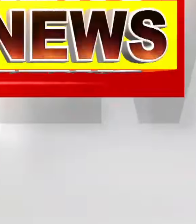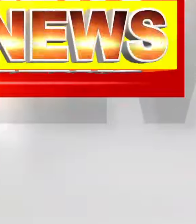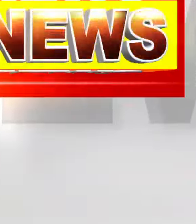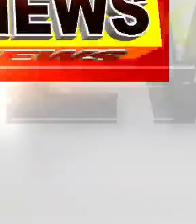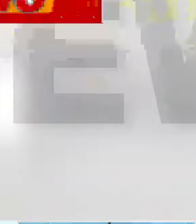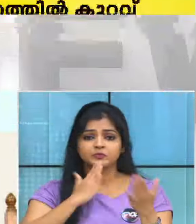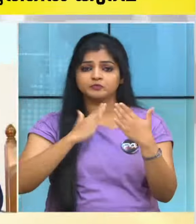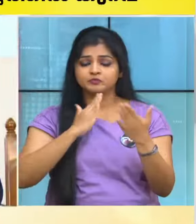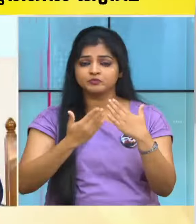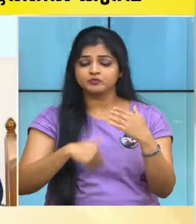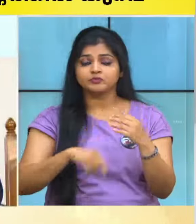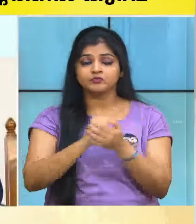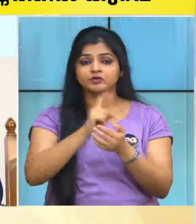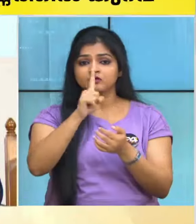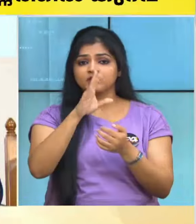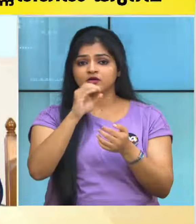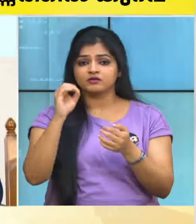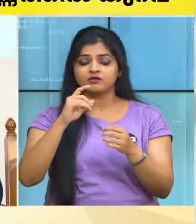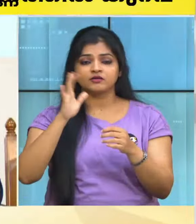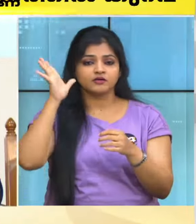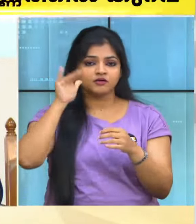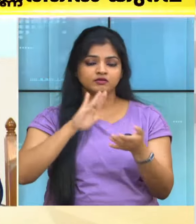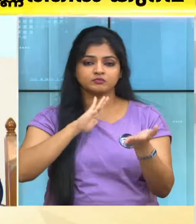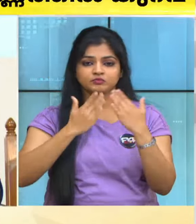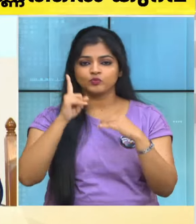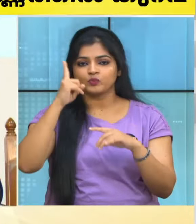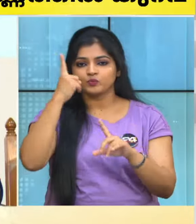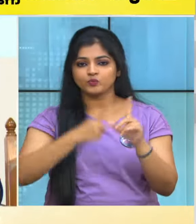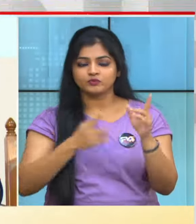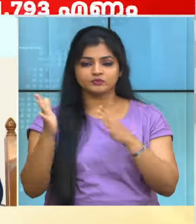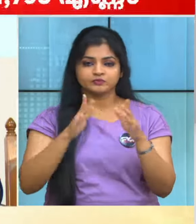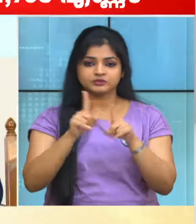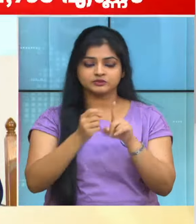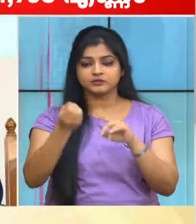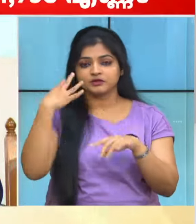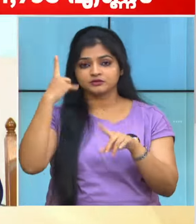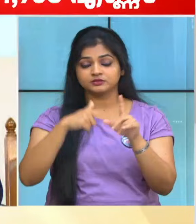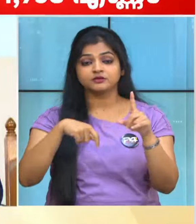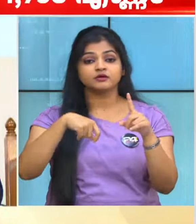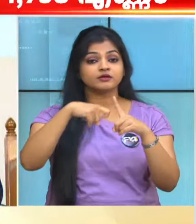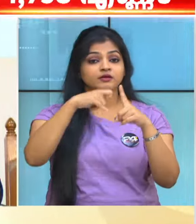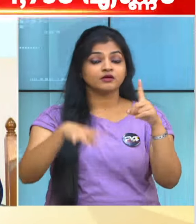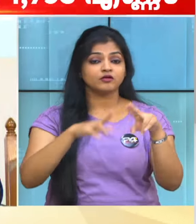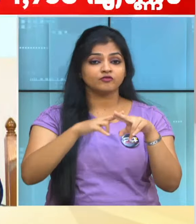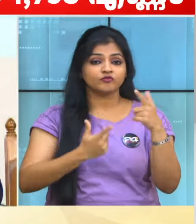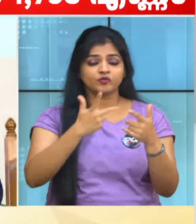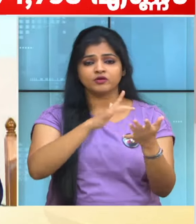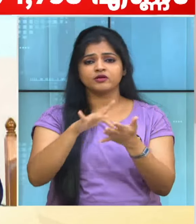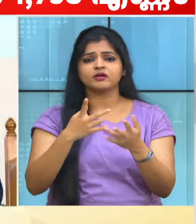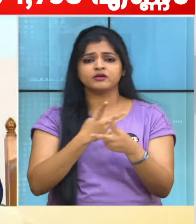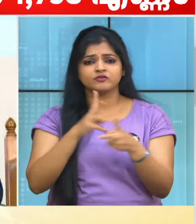ശരാശരി 100 ആനകൾ എന്നുള്ളതായിരുന്നു അതായത് ശരാശരി 100 ആനകൾ കഴിഞ്ഞവർഷം കേരളത്തിലെ മേഖലകളിൽ പല കാരണങ്ങളാൽ